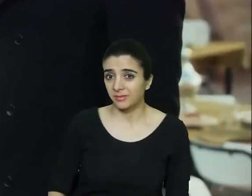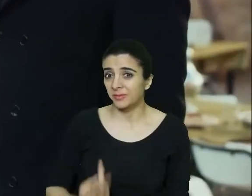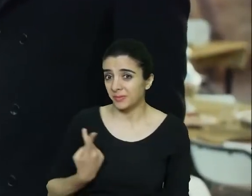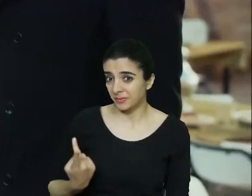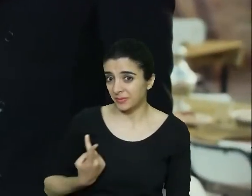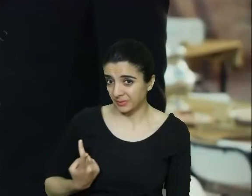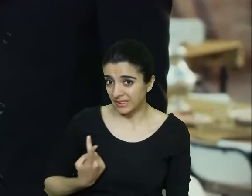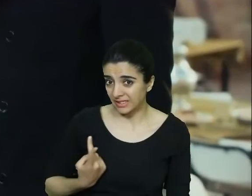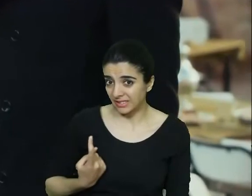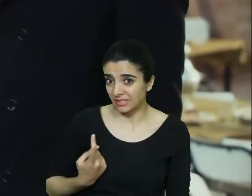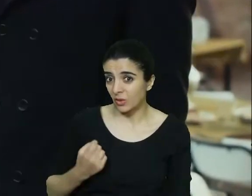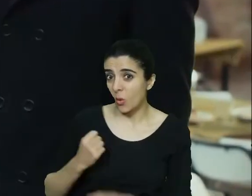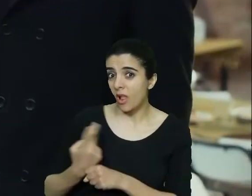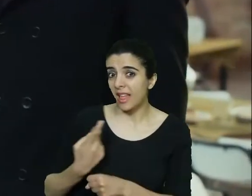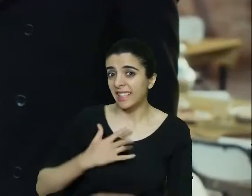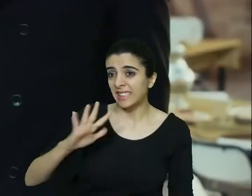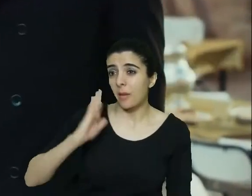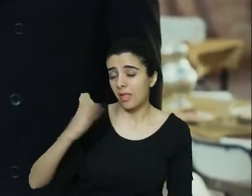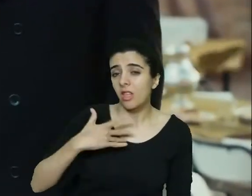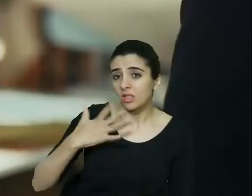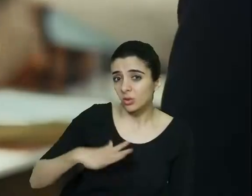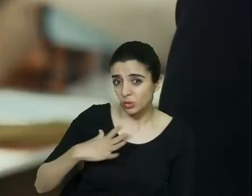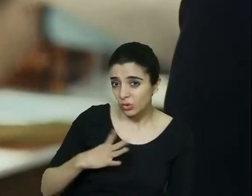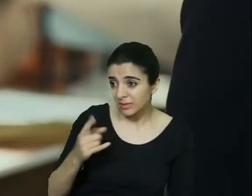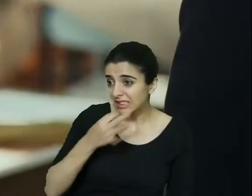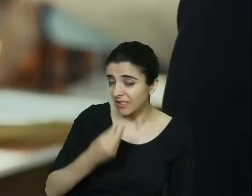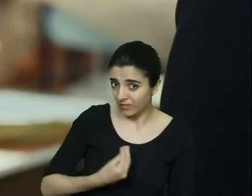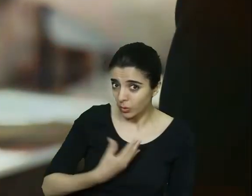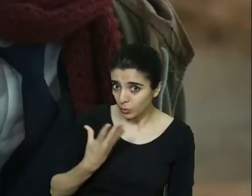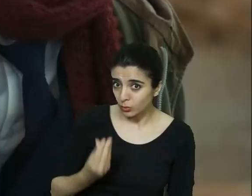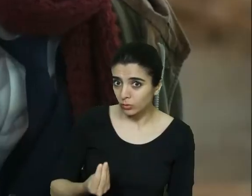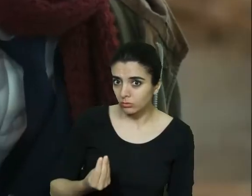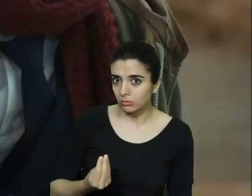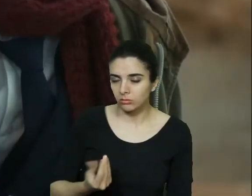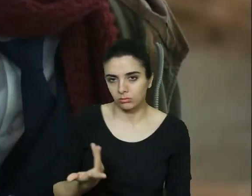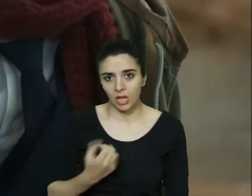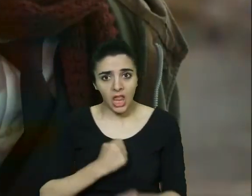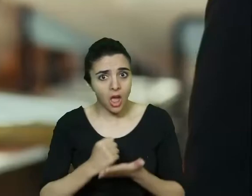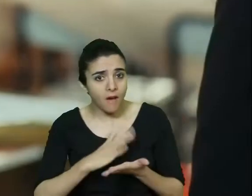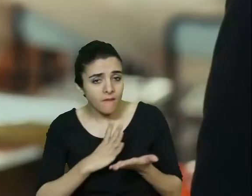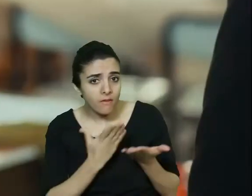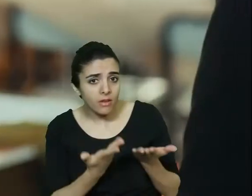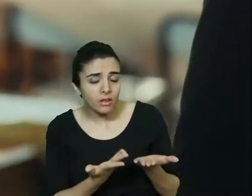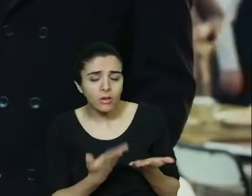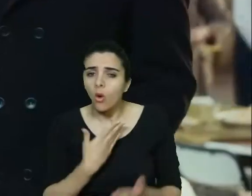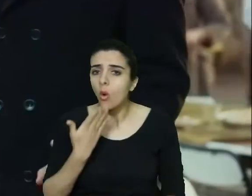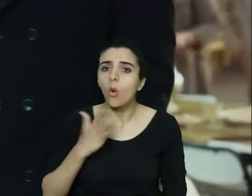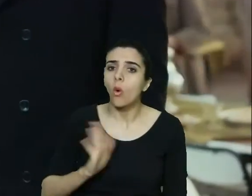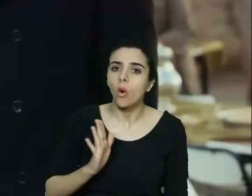Biz Güler'le sinemaya gideceğiz de, yani izni olursa. Ya oğlum, nikah var.